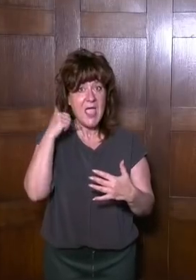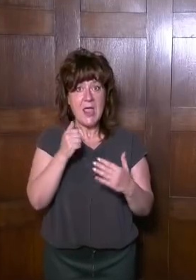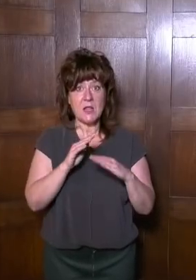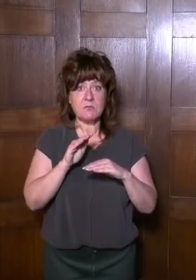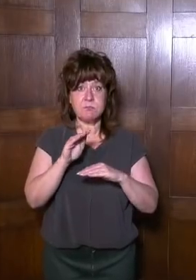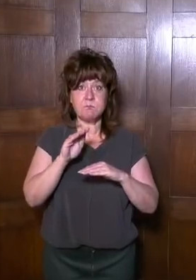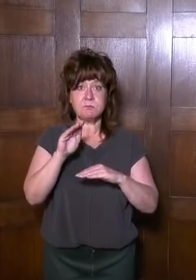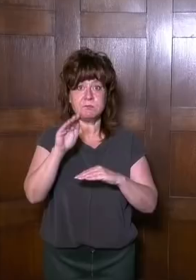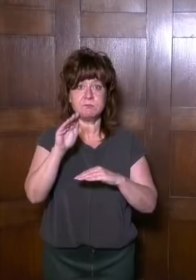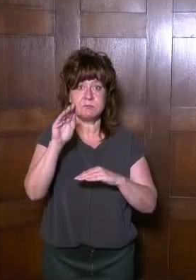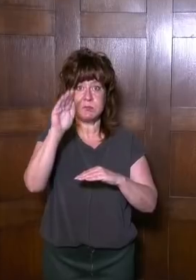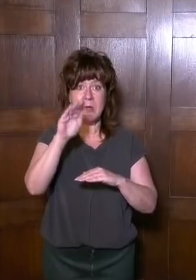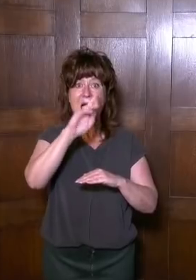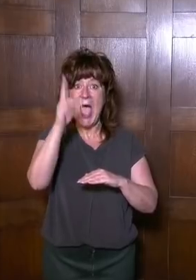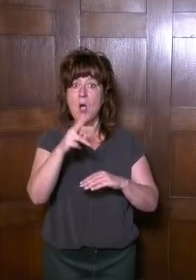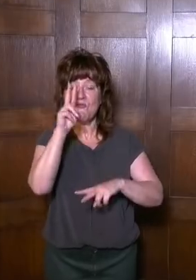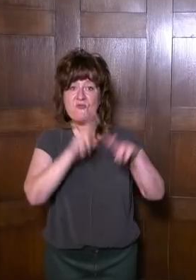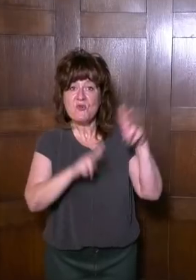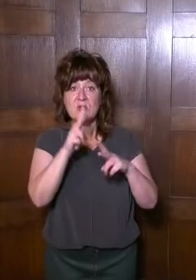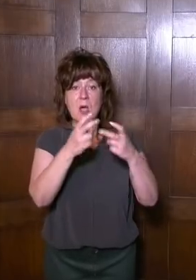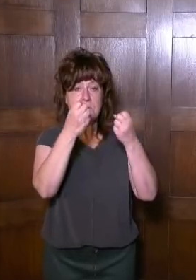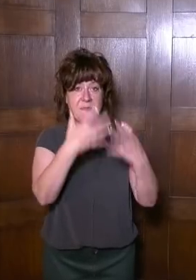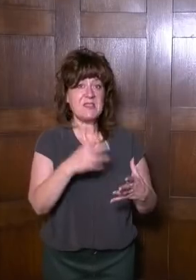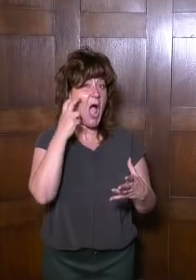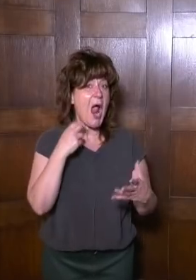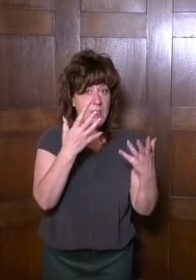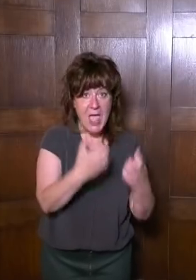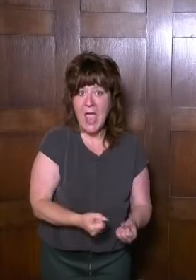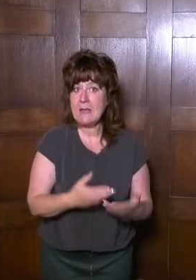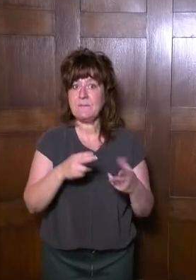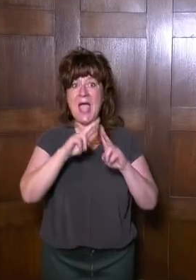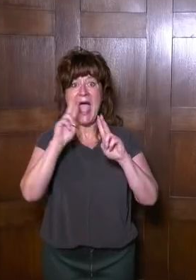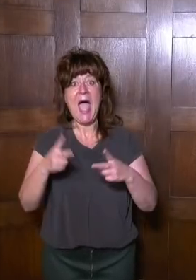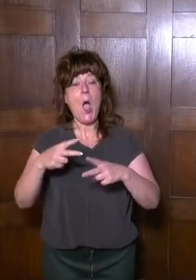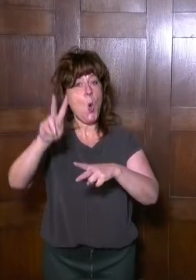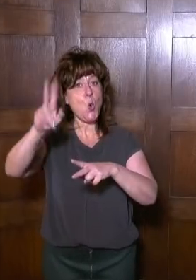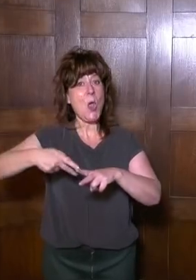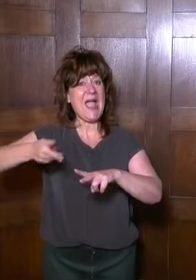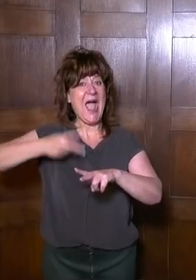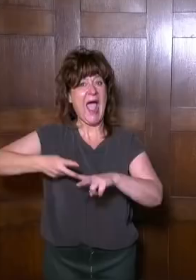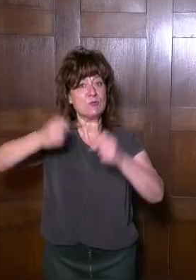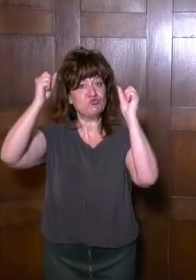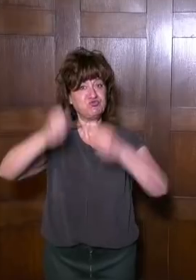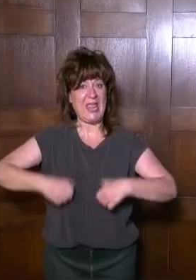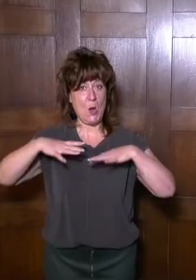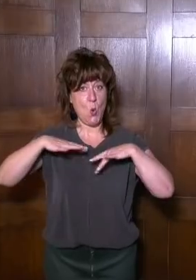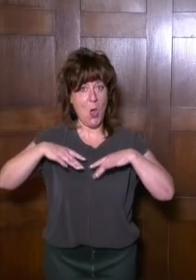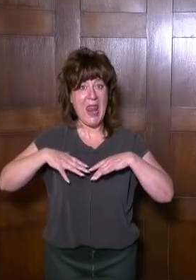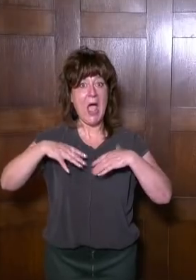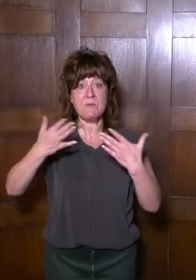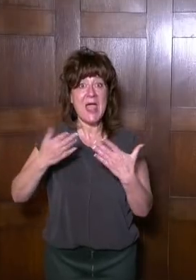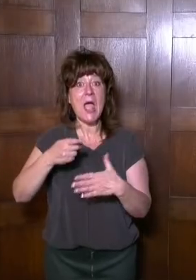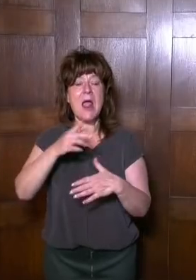hatten einzelne Ausbrüche in Altenheimen etc. Wir haben Rückreisende aus Skiurlauben gehabt. Die ersten 100 Fälle